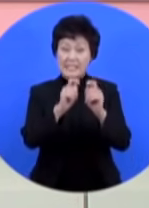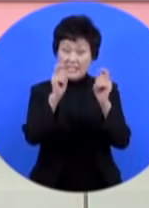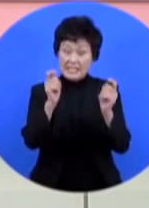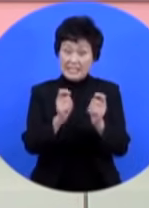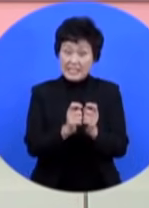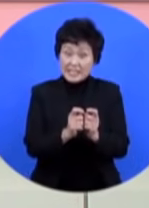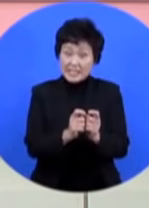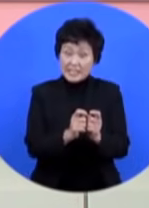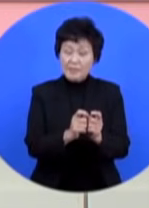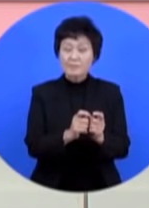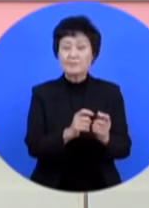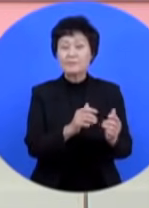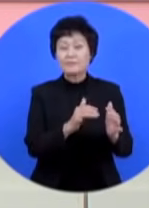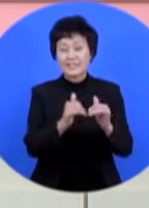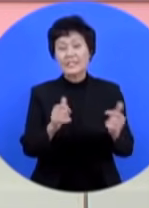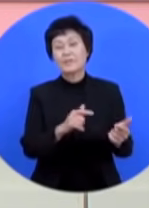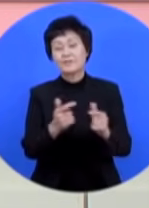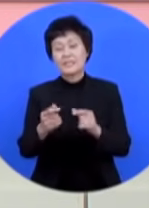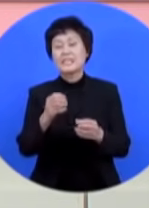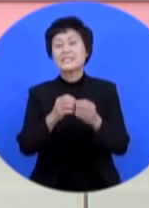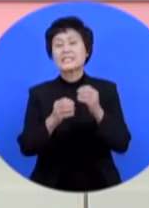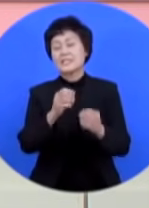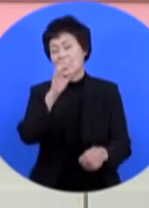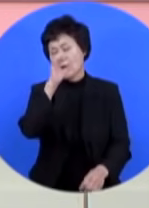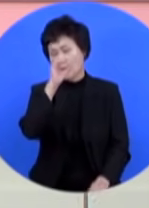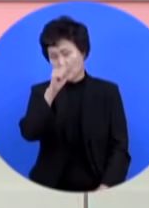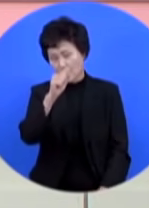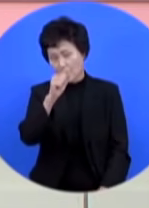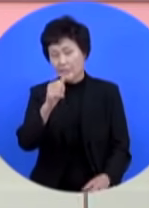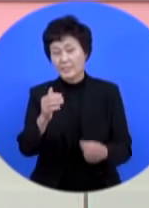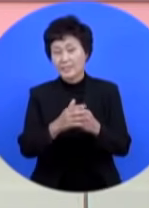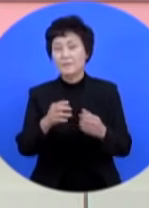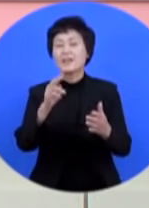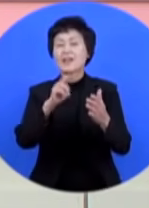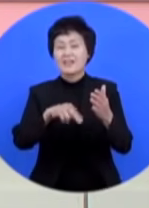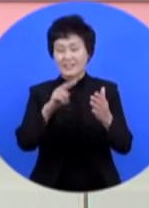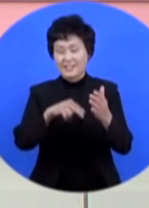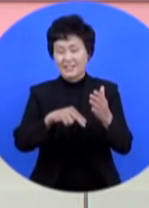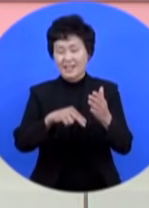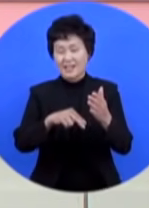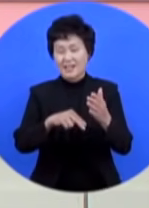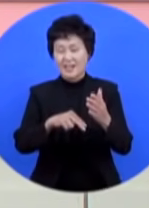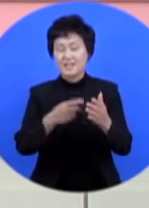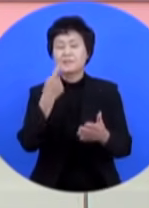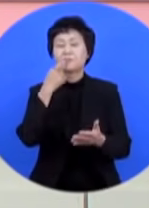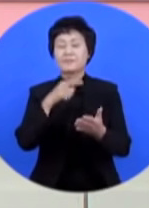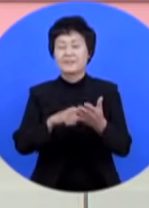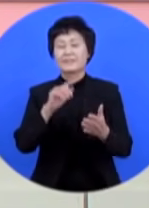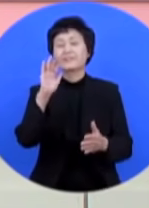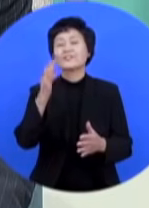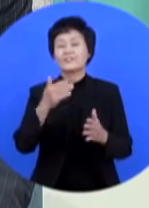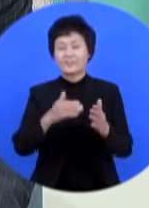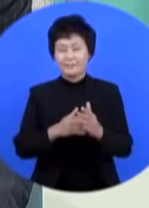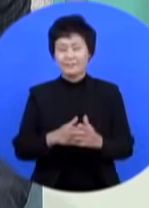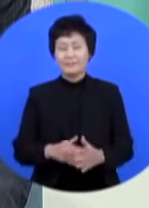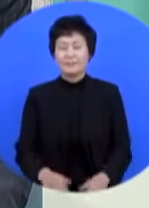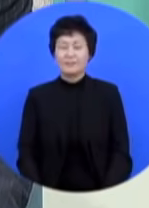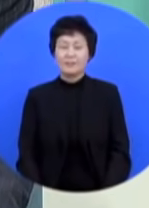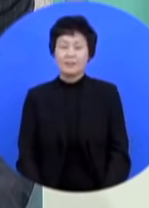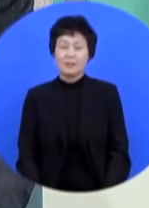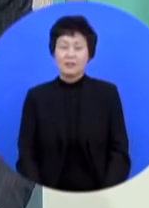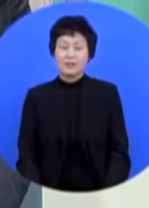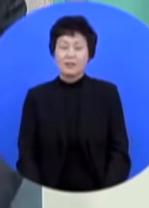네. 읽어줬다고 해서 그 이제 찾게 된 겁니다. 예. 아니 근데 두 분 상심이